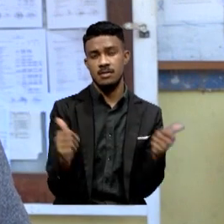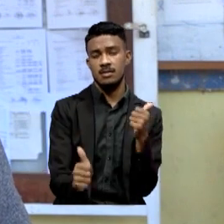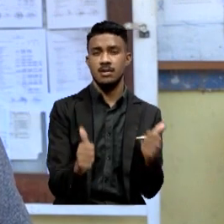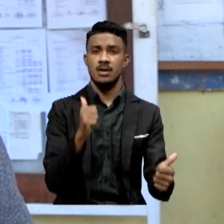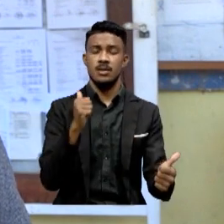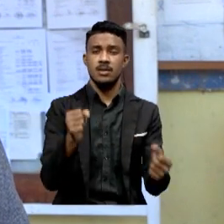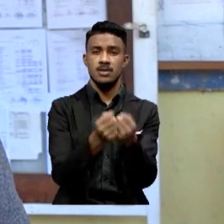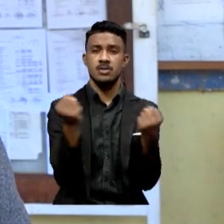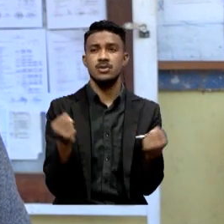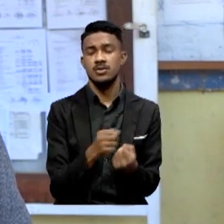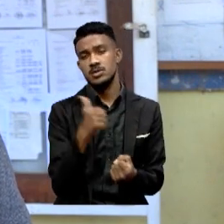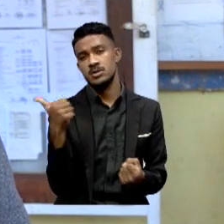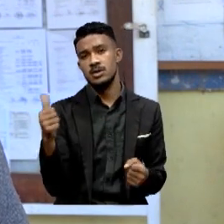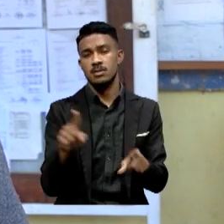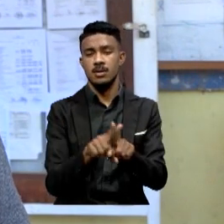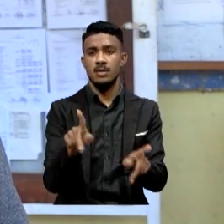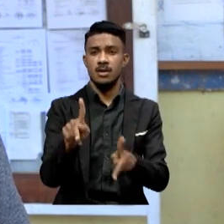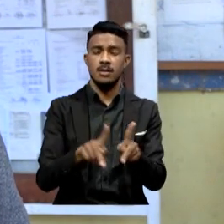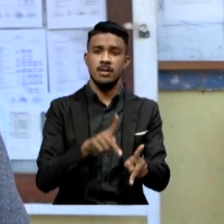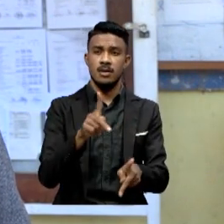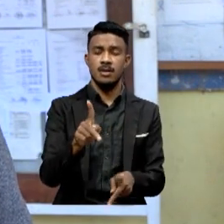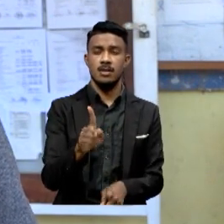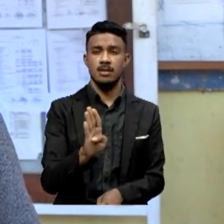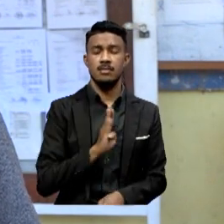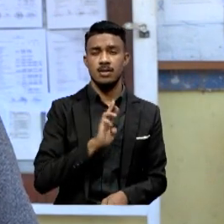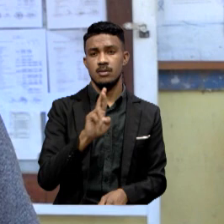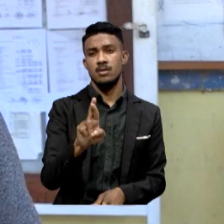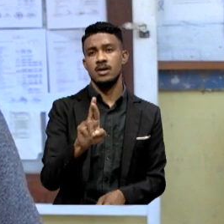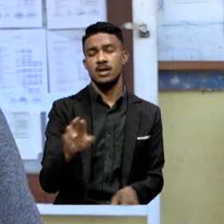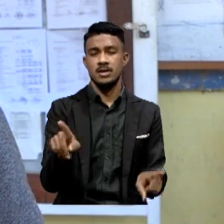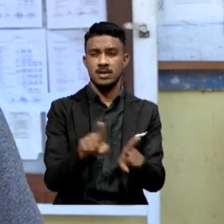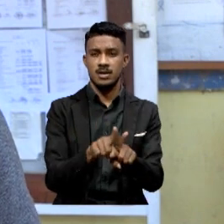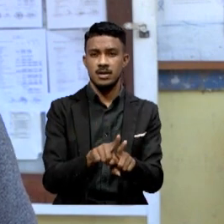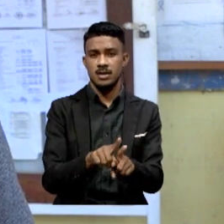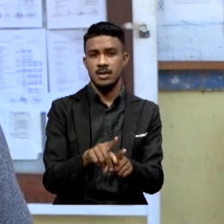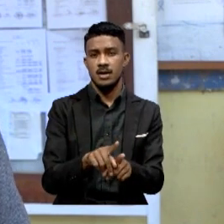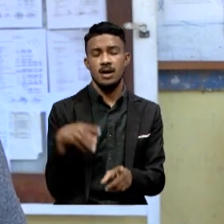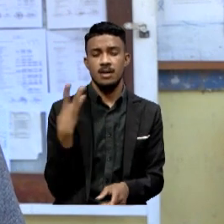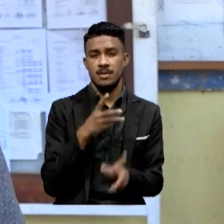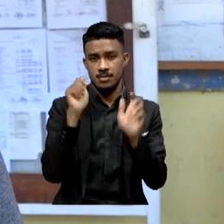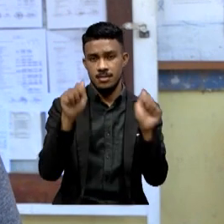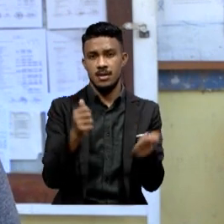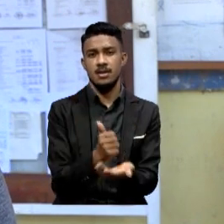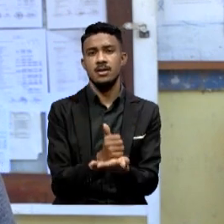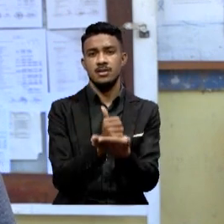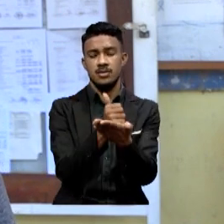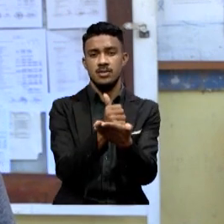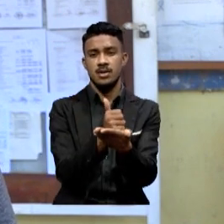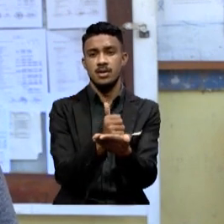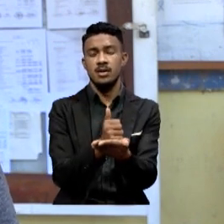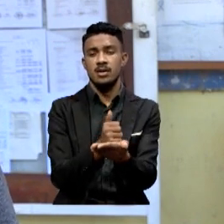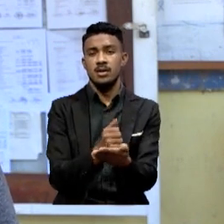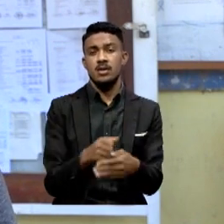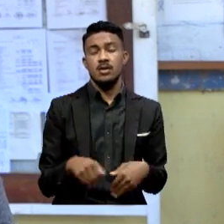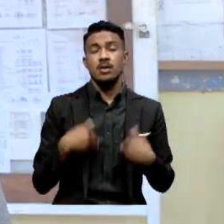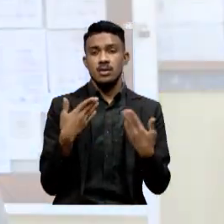dane me be katuas ema be bekora be kusenter run ne duni sair me kibit me ambel tulung me us liusi